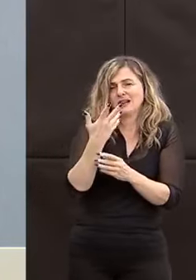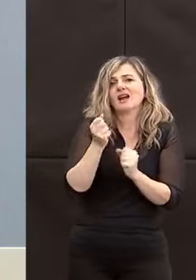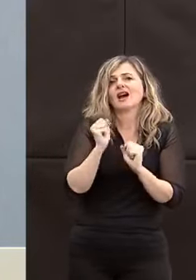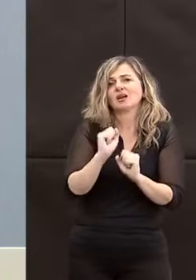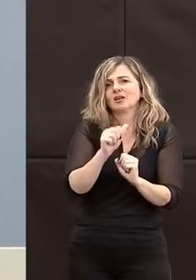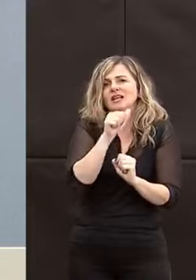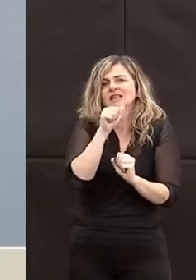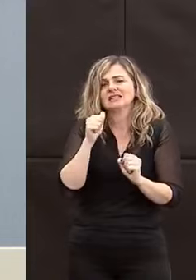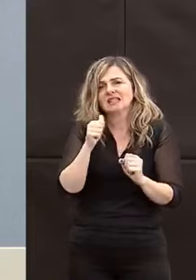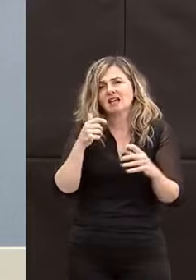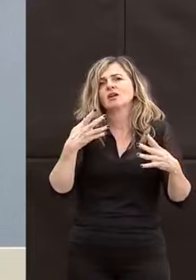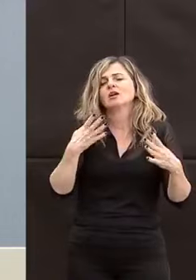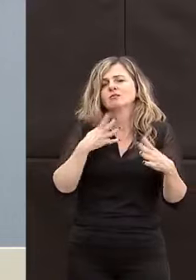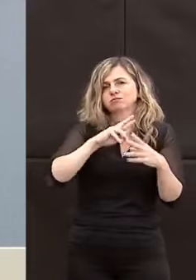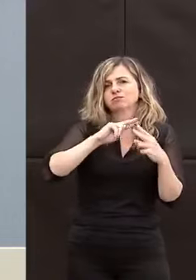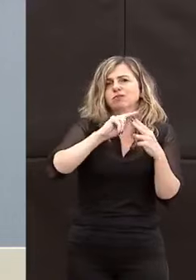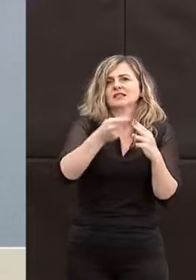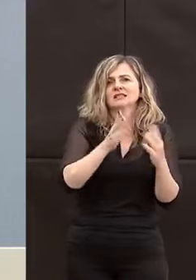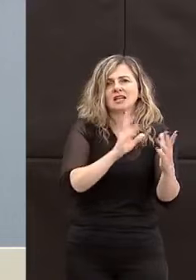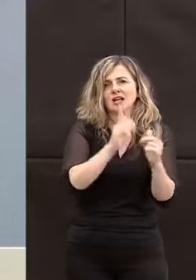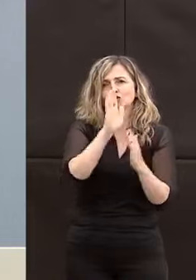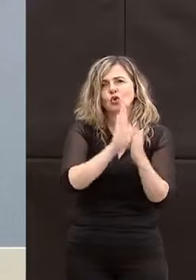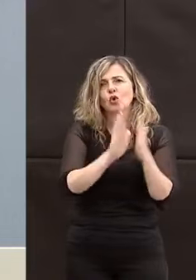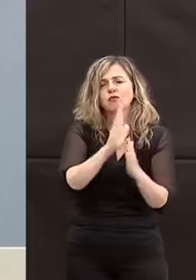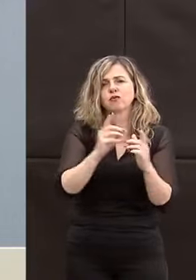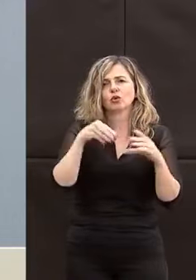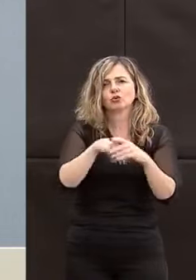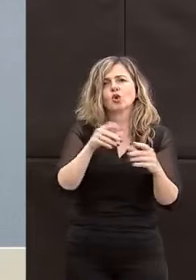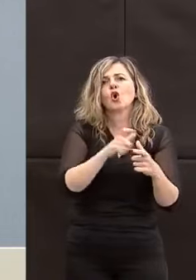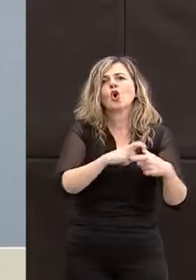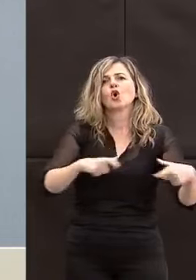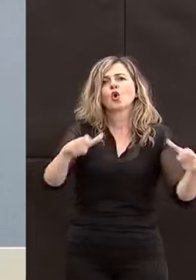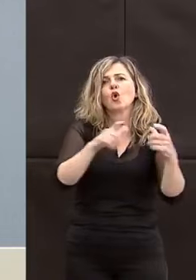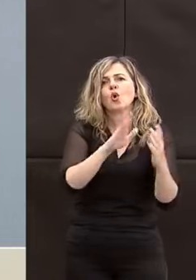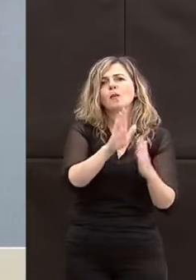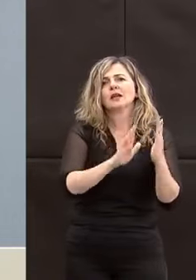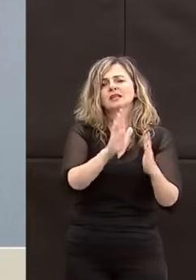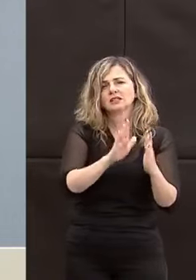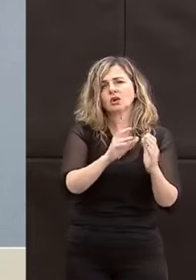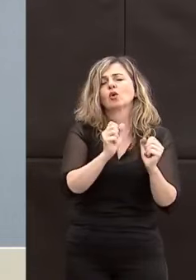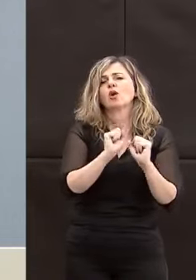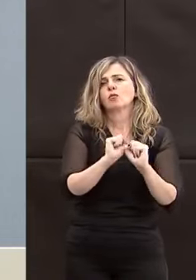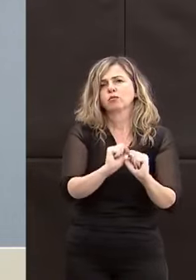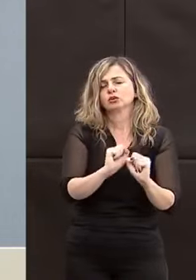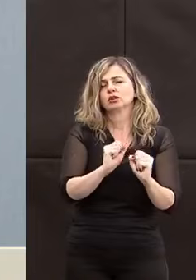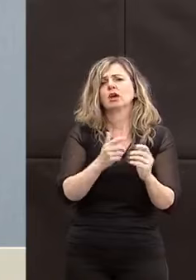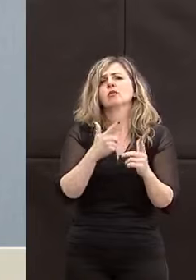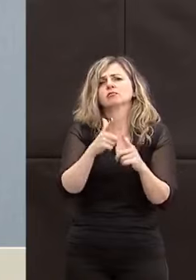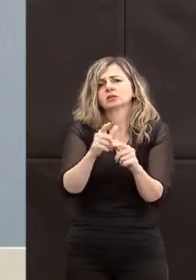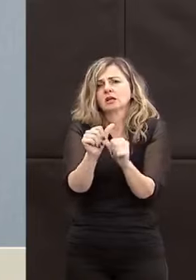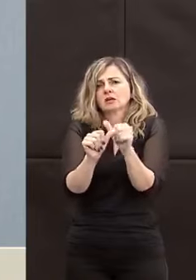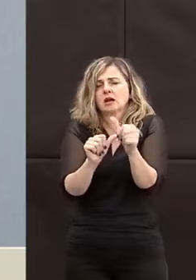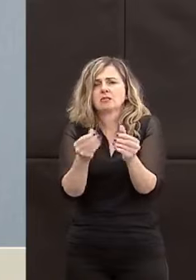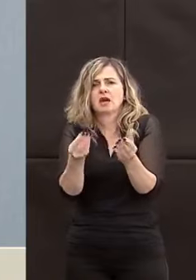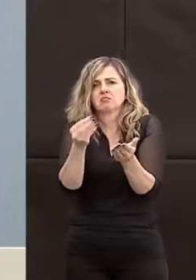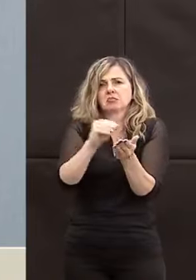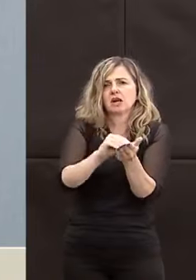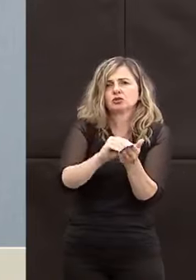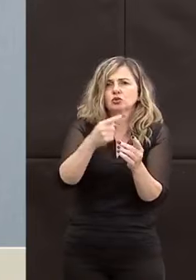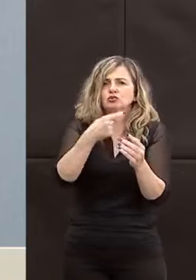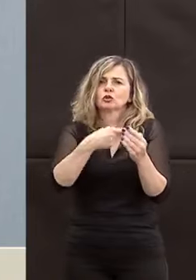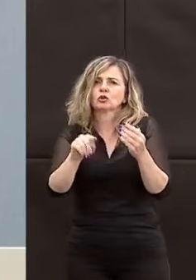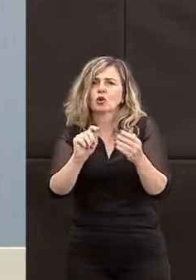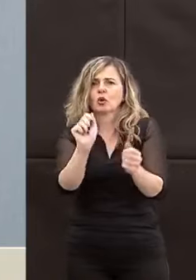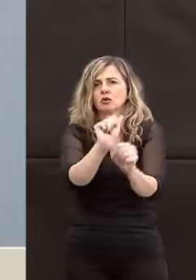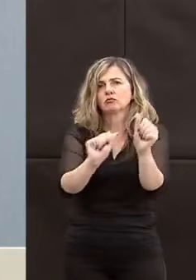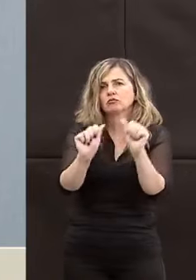in commissione dove potremo eventualmente eventualmente andare ad emendare eventuali proposte che